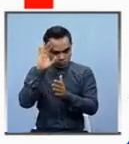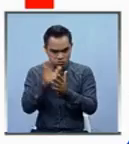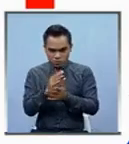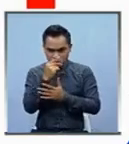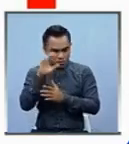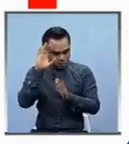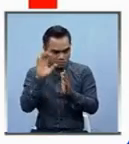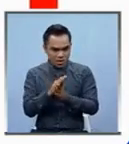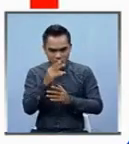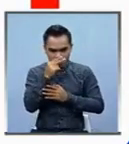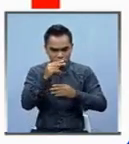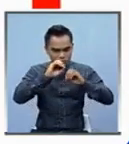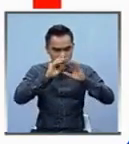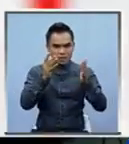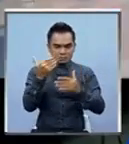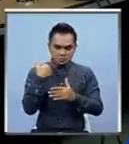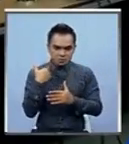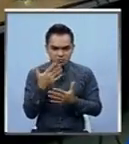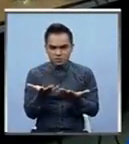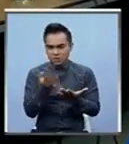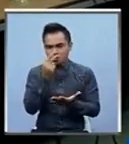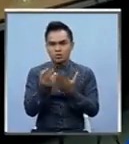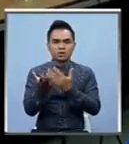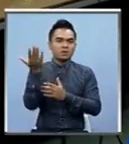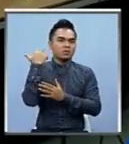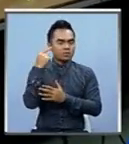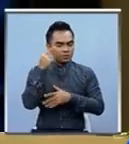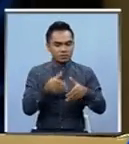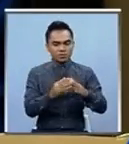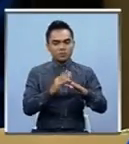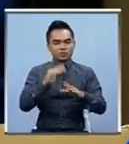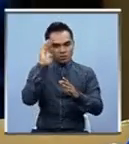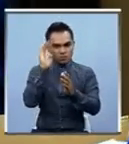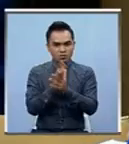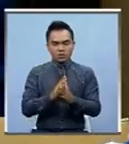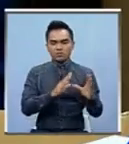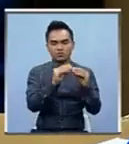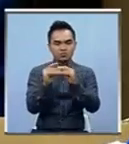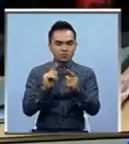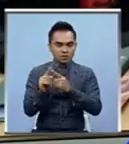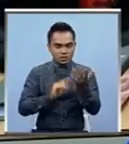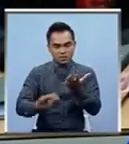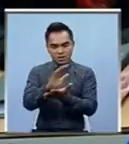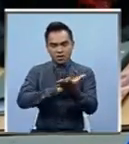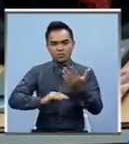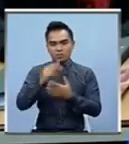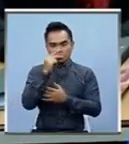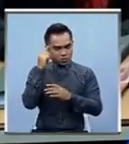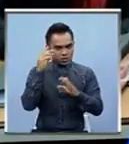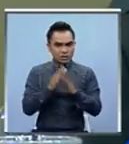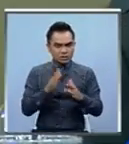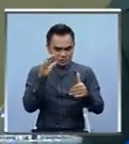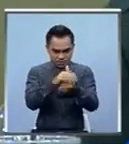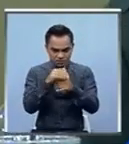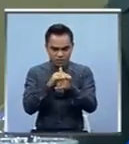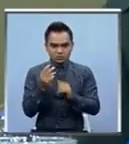นกว่านี้หรือไม่วันนี้ที่กองบัญชาการตำรวจนครบาลในการประชุมเร่งรัดติดตามจับกลุ่ม2คนร้ายในคดีนี้ต